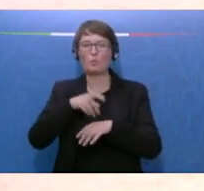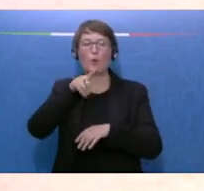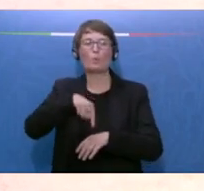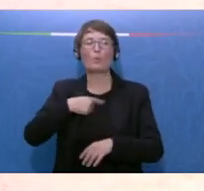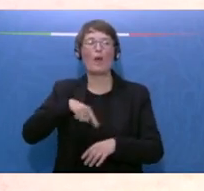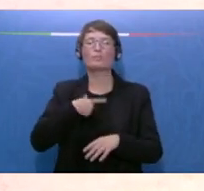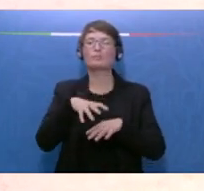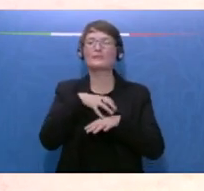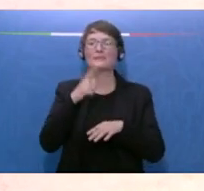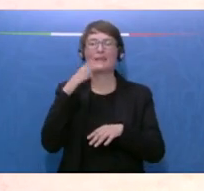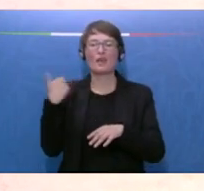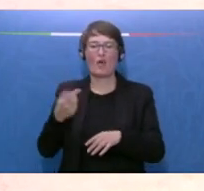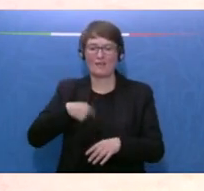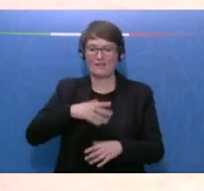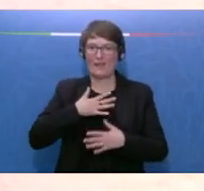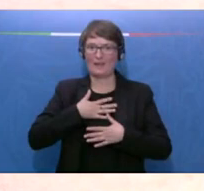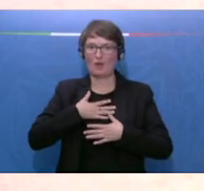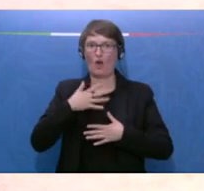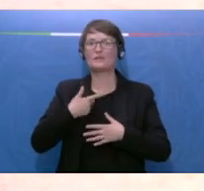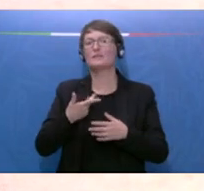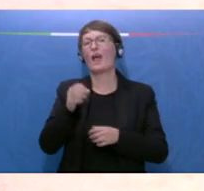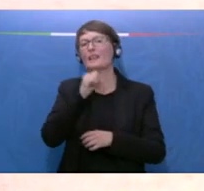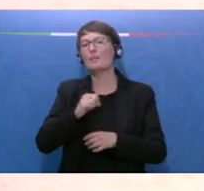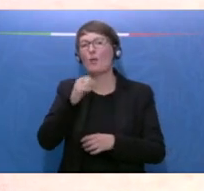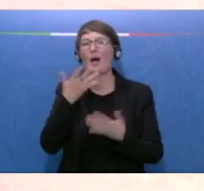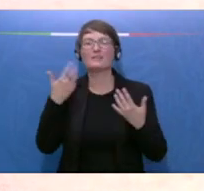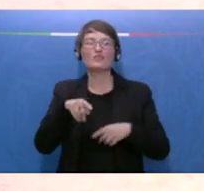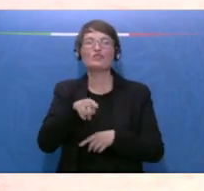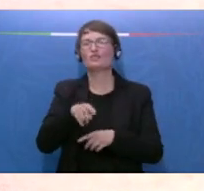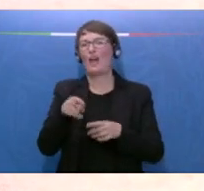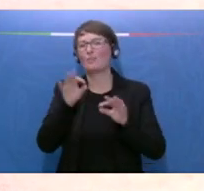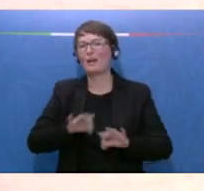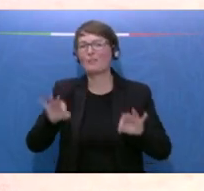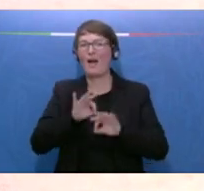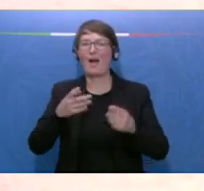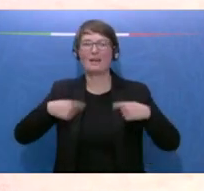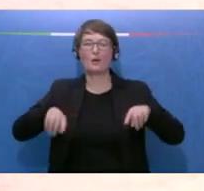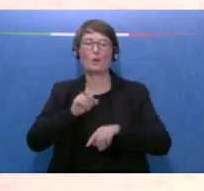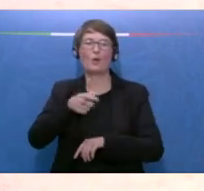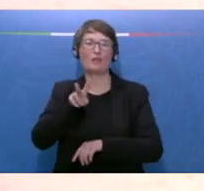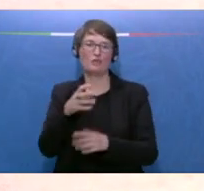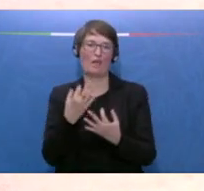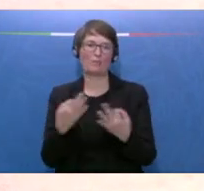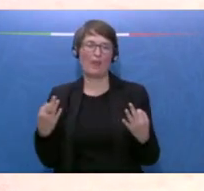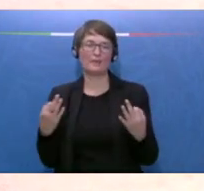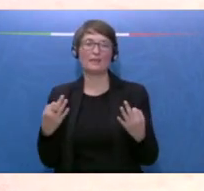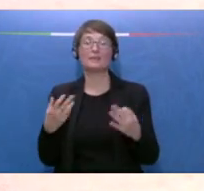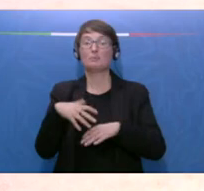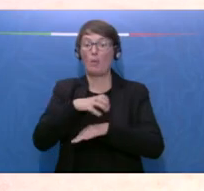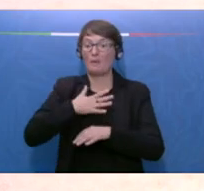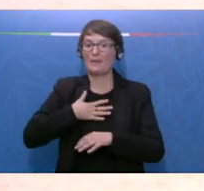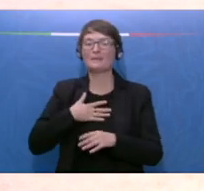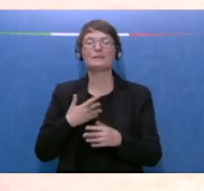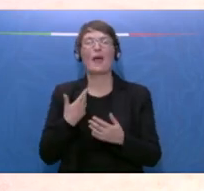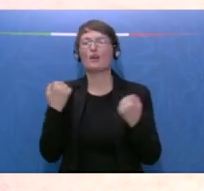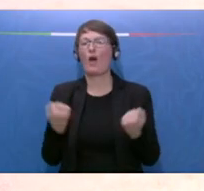diplomatici che hanno anche poi preparato questo g20 così bene e va e continua per la preparazione